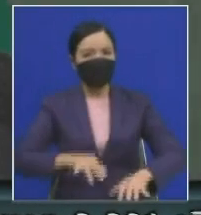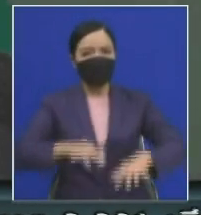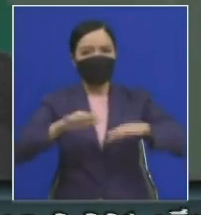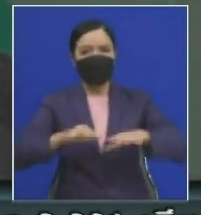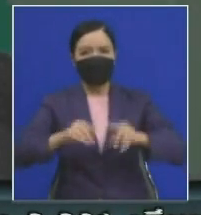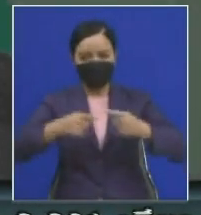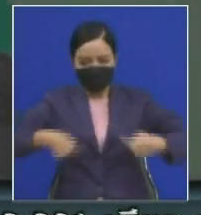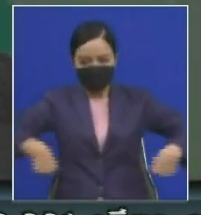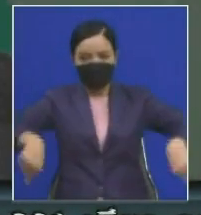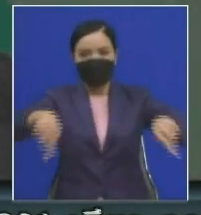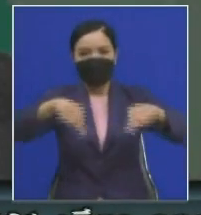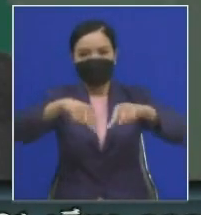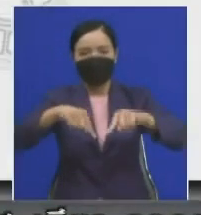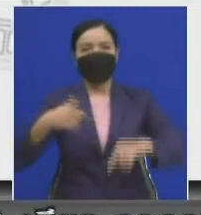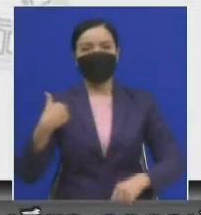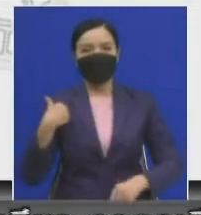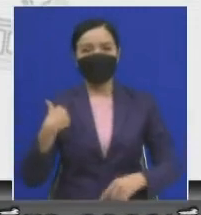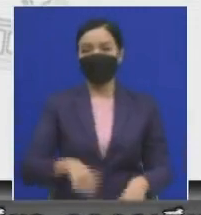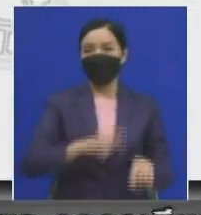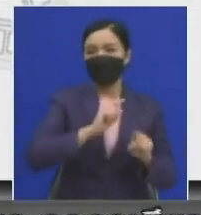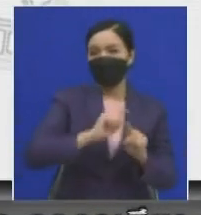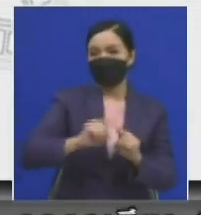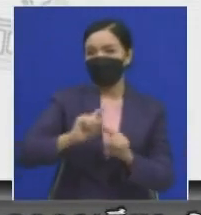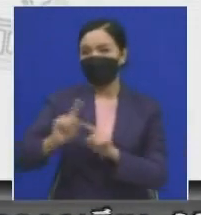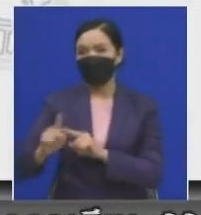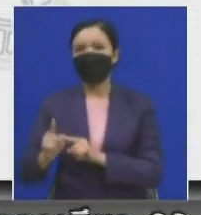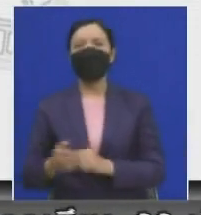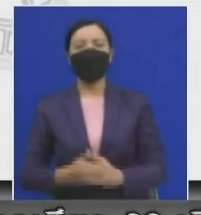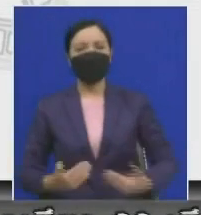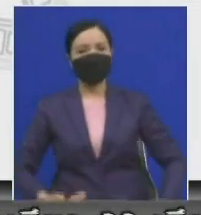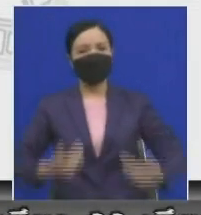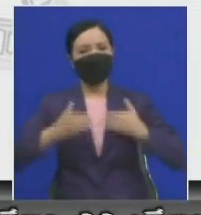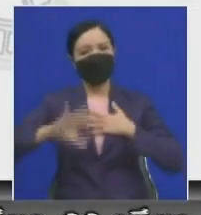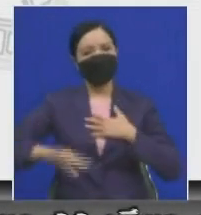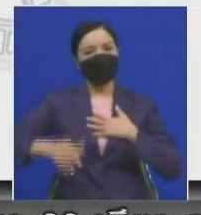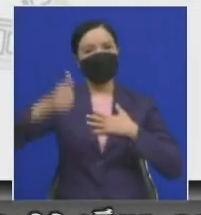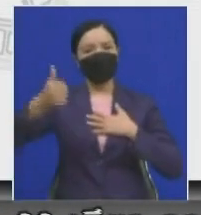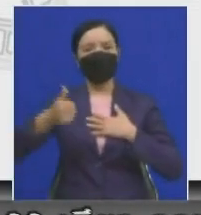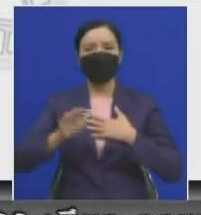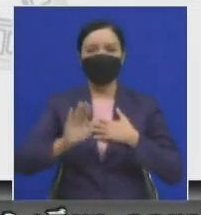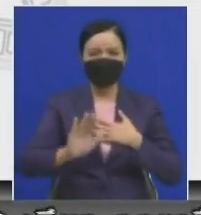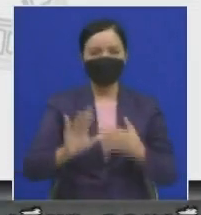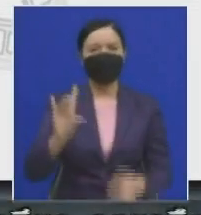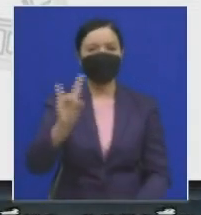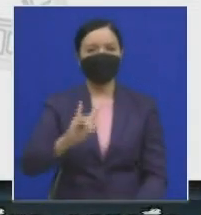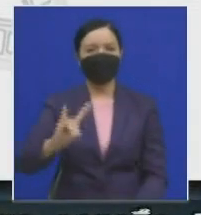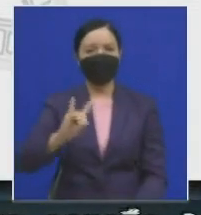บโงการทุกส่วน เพอความเปนอยู่ที่ดีที่สุดของสัตว์